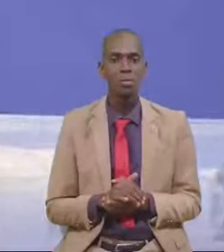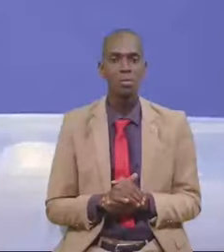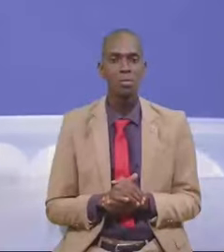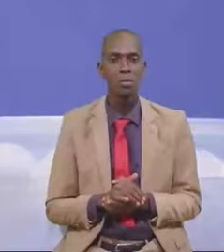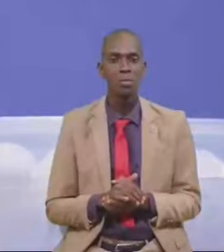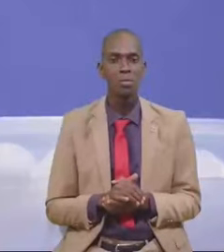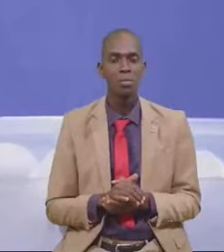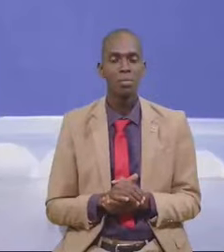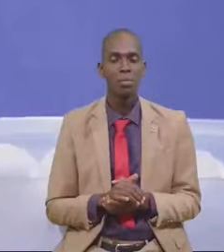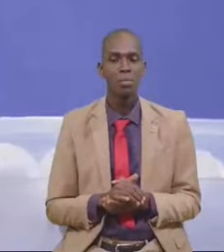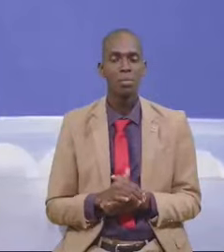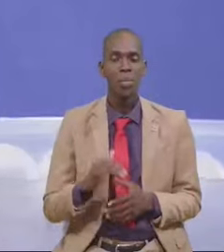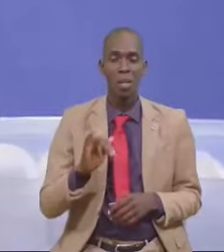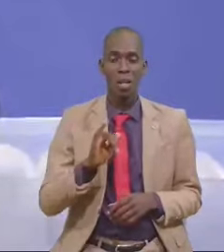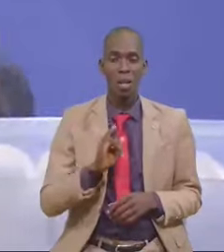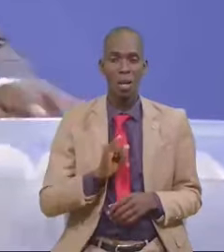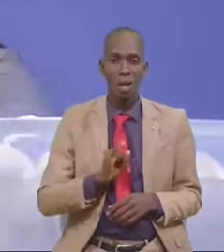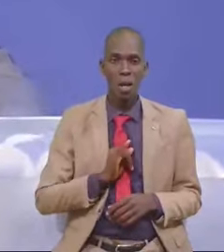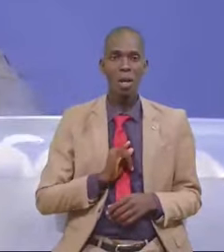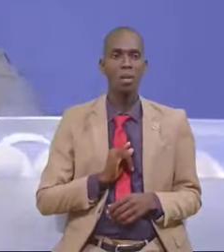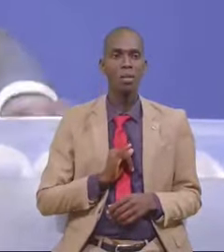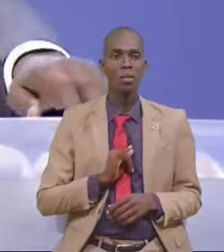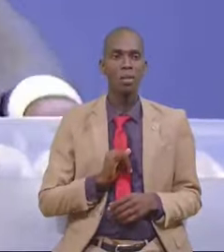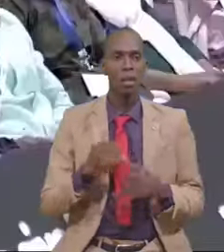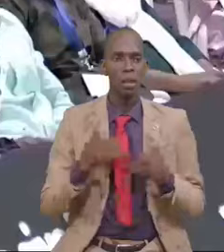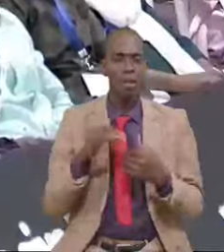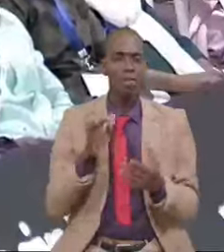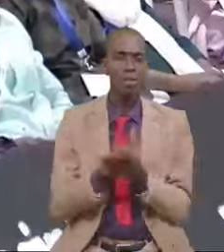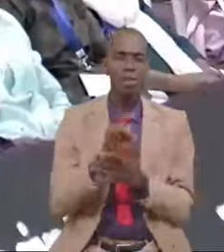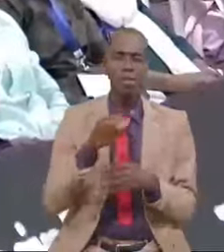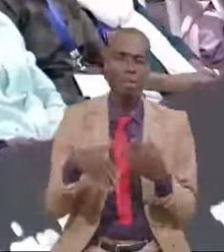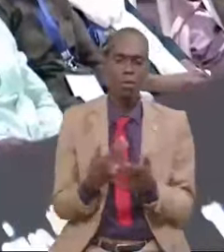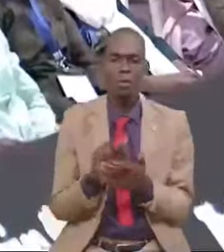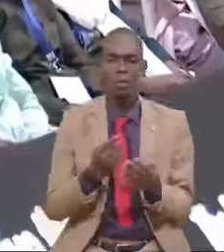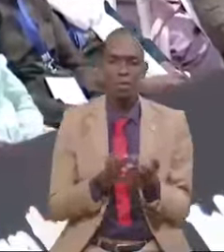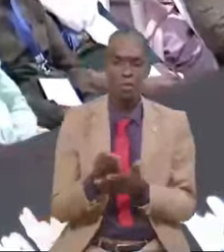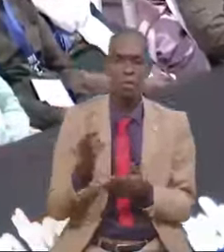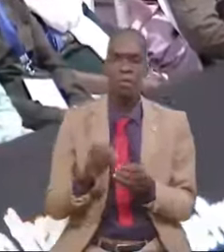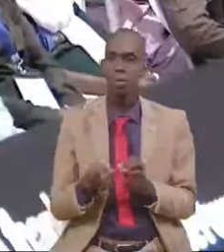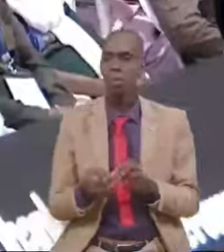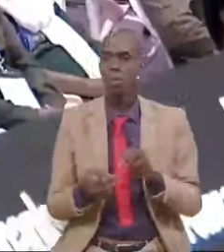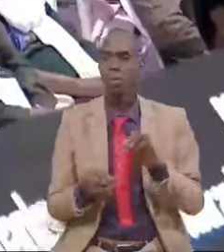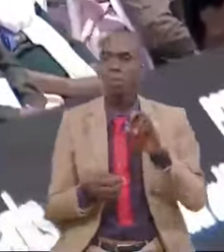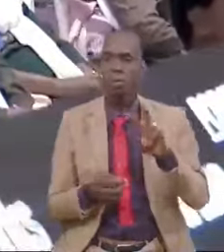C'est en croyant la foi en la vérité. Deuxième élément.